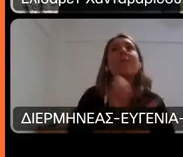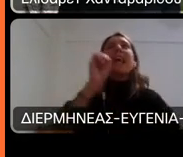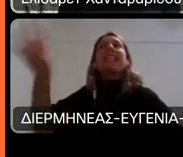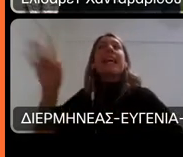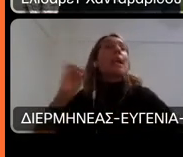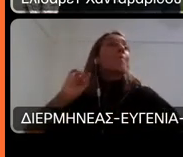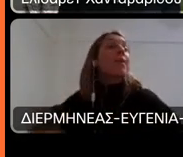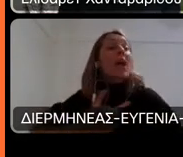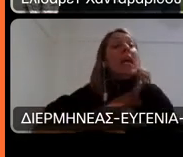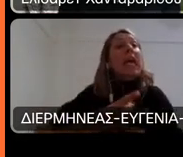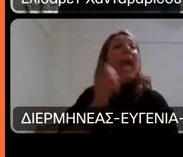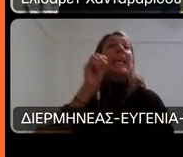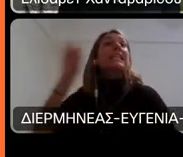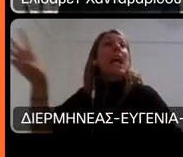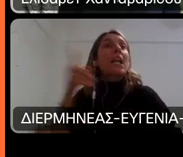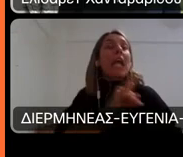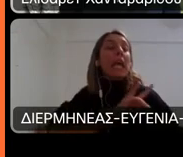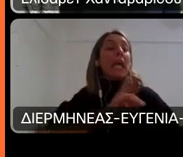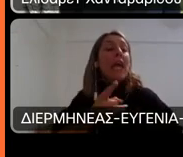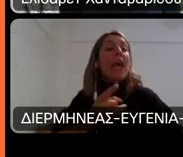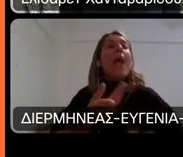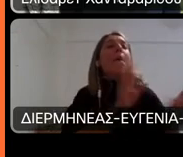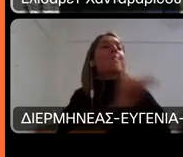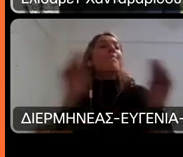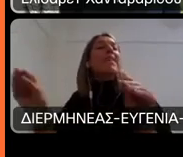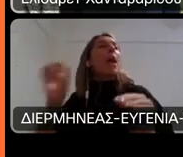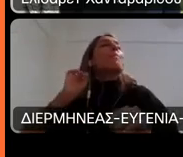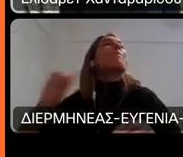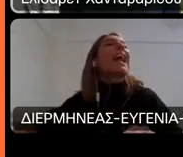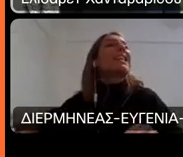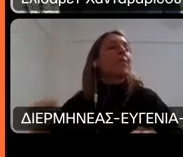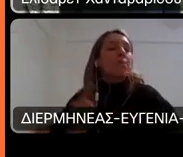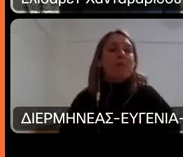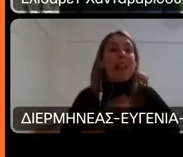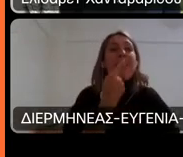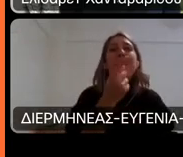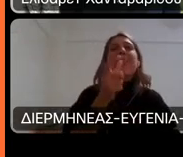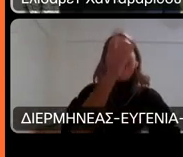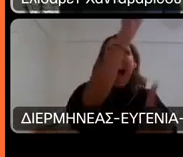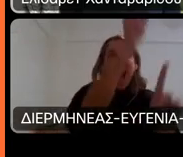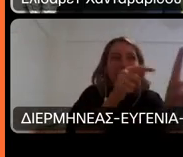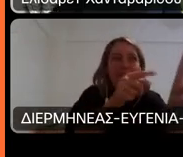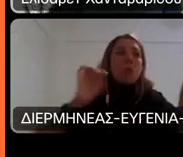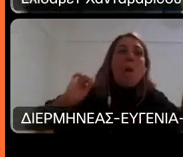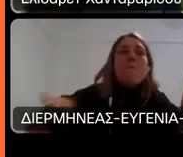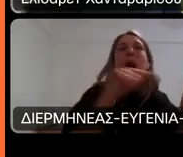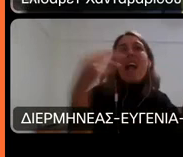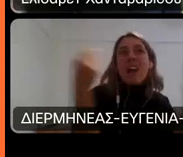ή αλλοδαποί και παράνομη μετανάστευση, ώστε ο όρος παράνομος να μην χαρακτηρίζει τον άνθρωπο, αλλά ένα